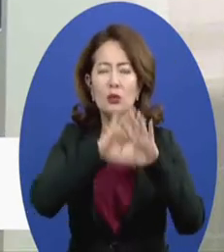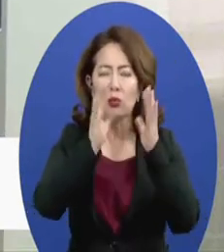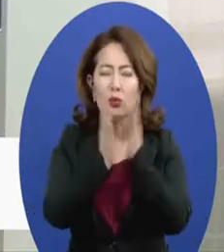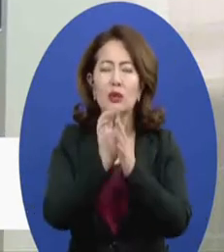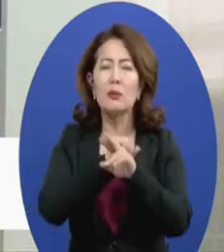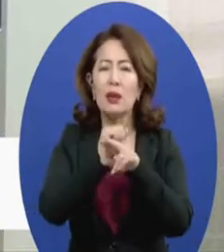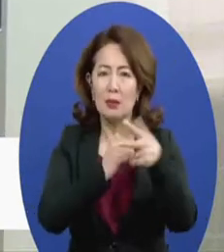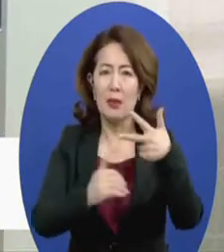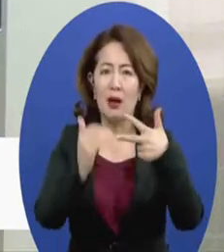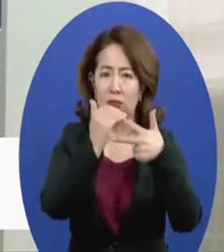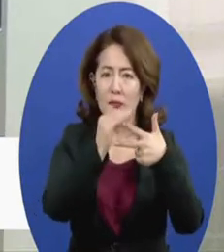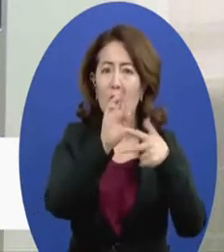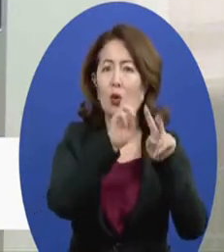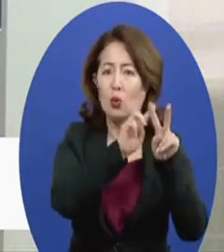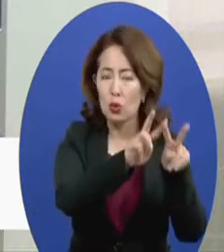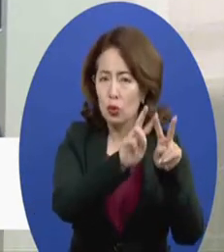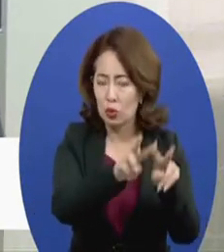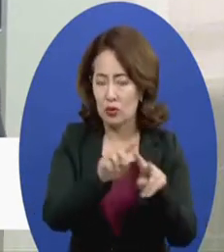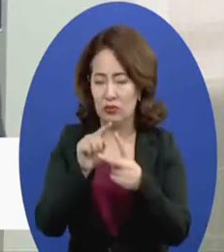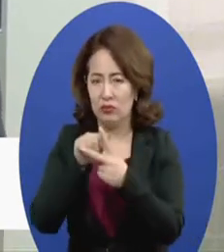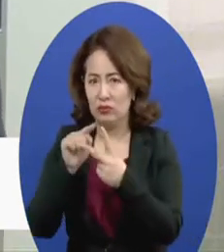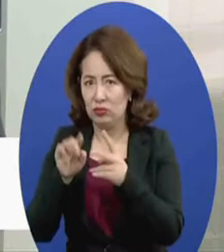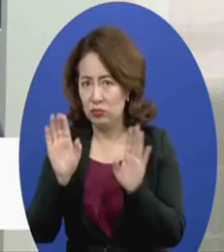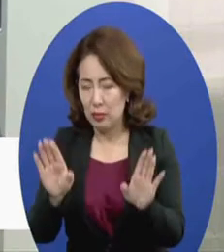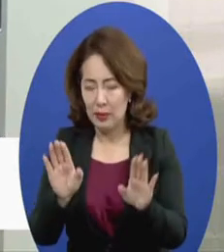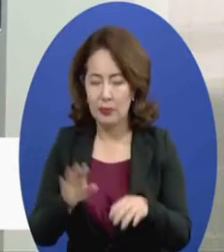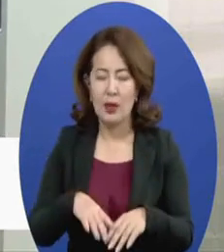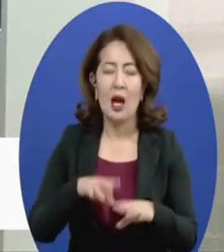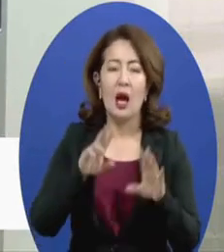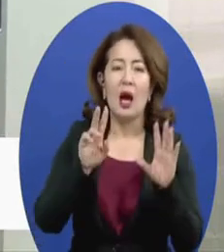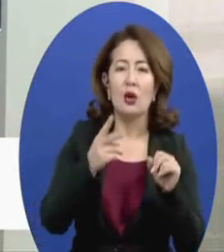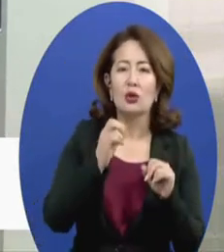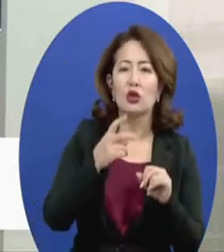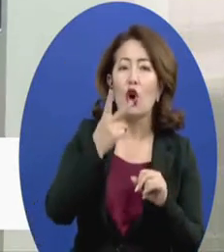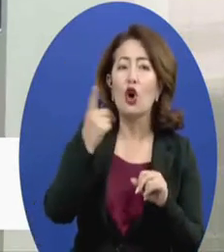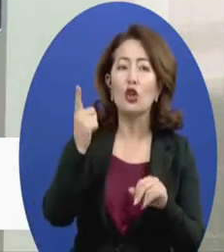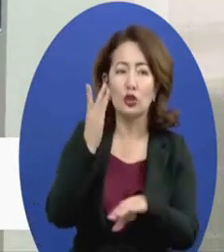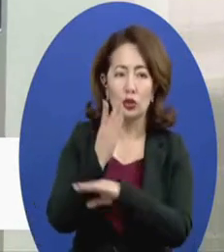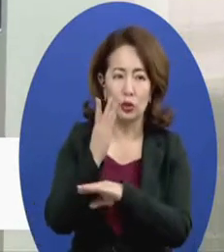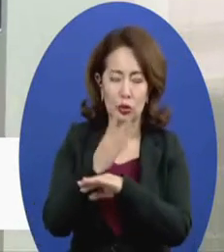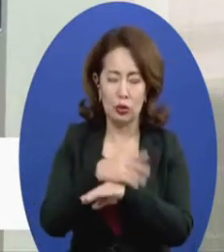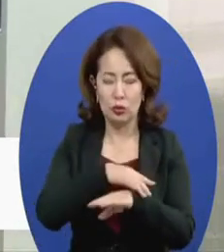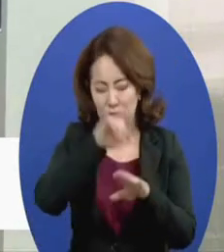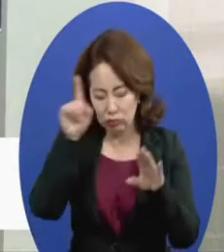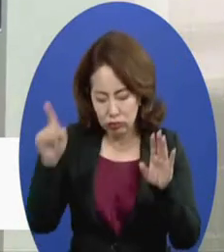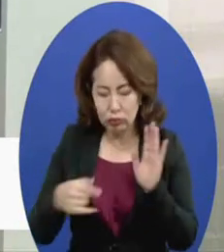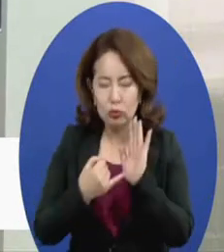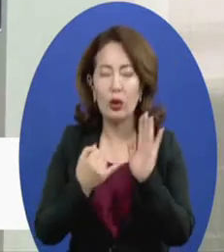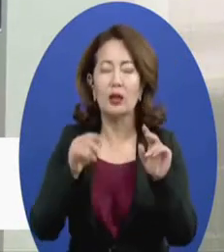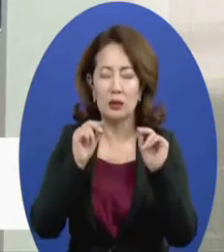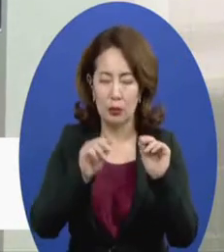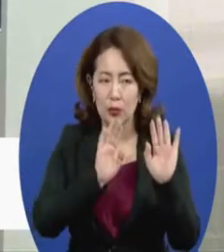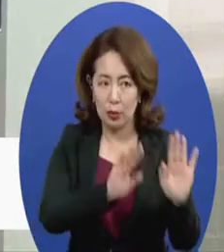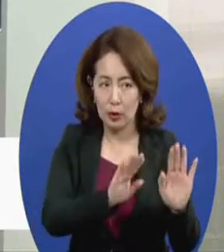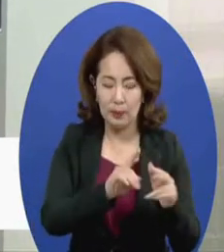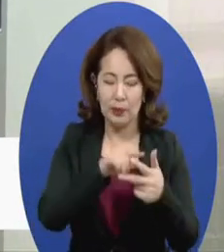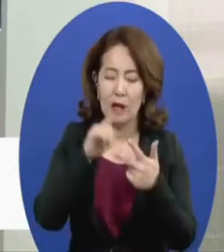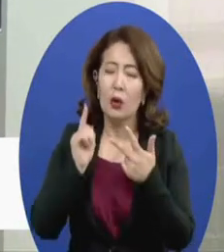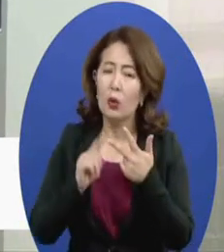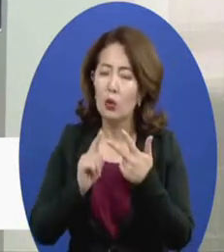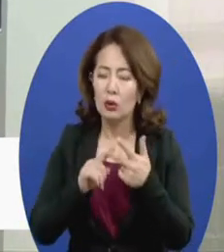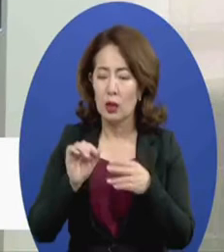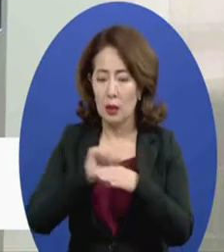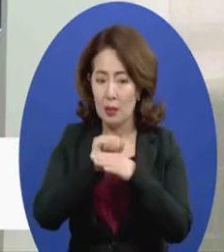2020 оны 12 дугаар сарын 21-ний 6 цаг хүртэл сунгах. 3. Дээрх аймаг нийслэлд тогтоосон бэлэн байдлын зэргийн